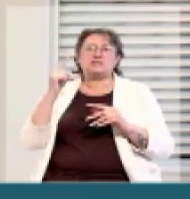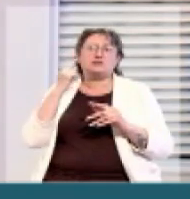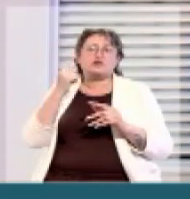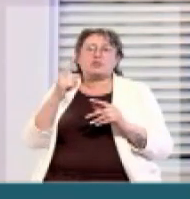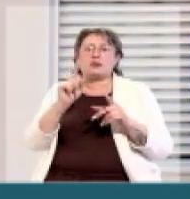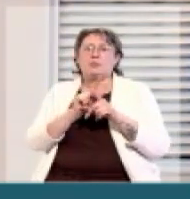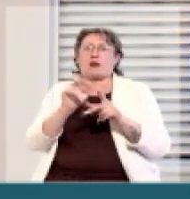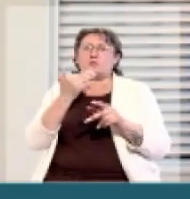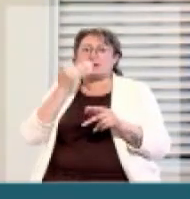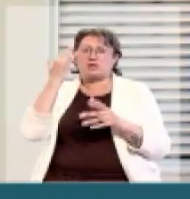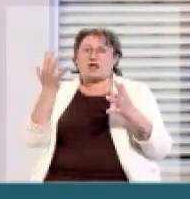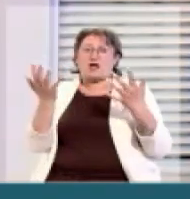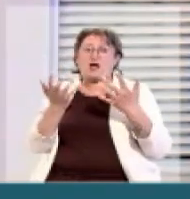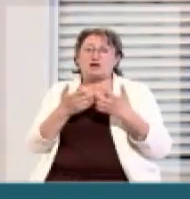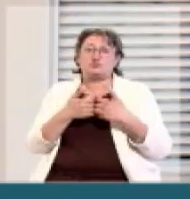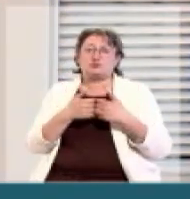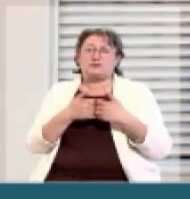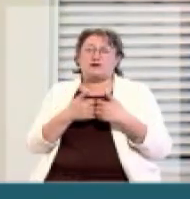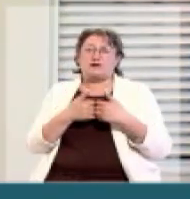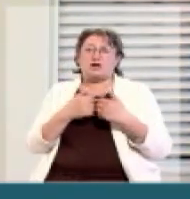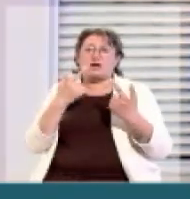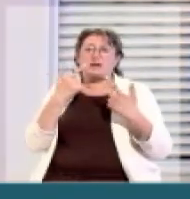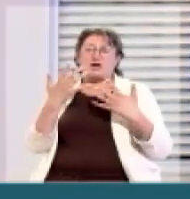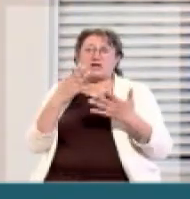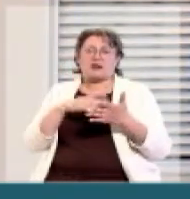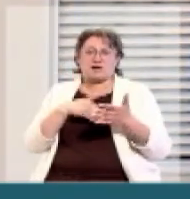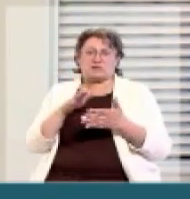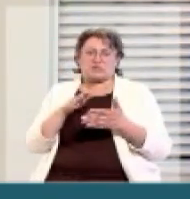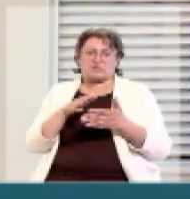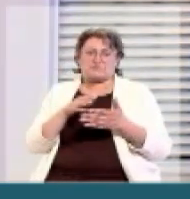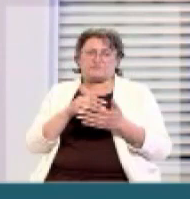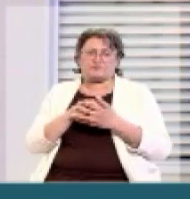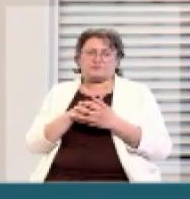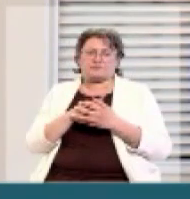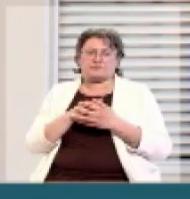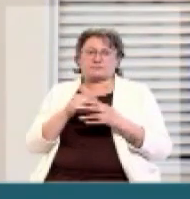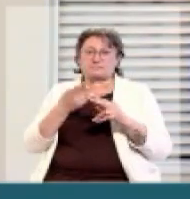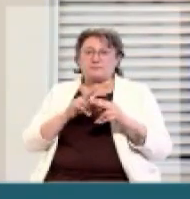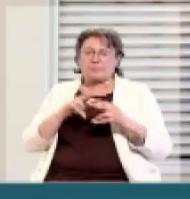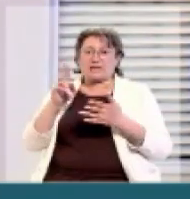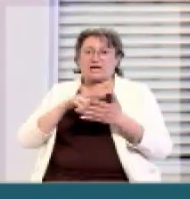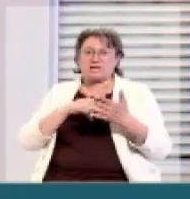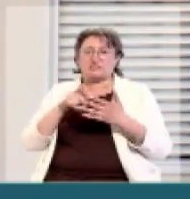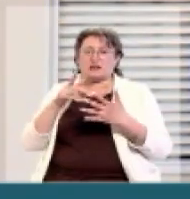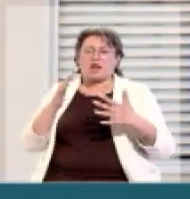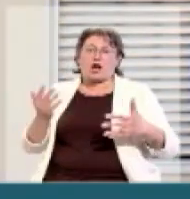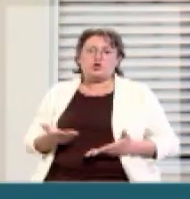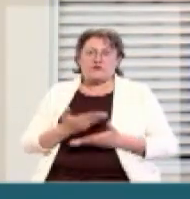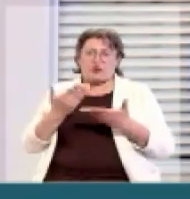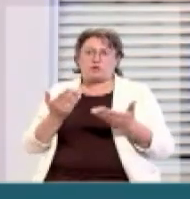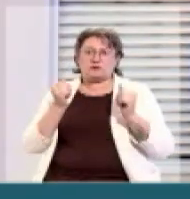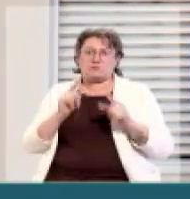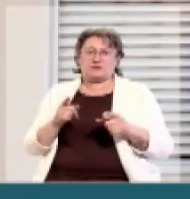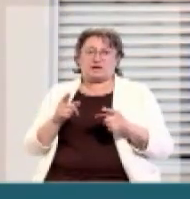Здесь такое количество таких ярких красок. Ну и эти краски, они оживают на самом деле